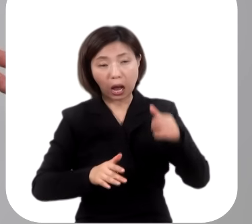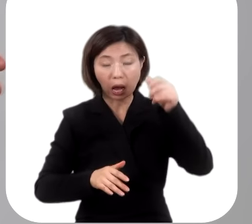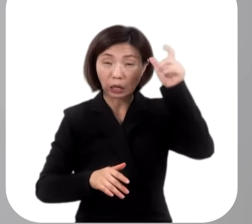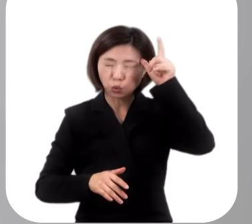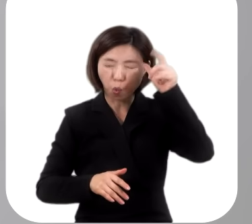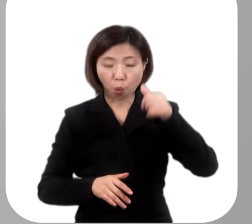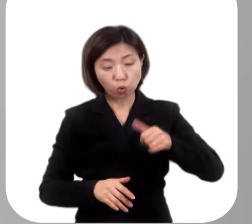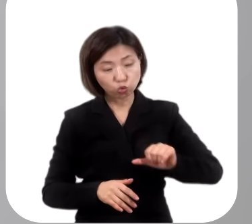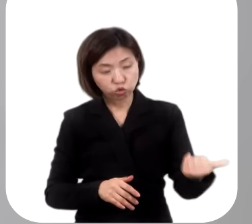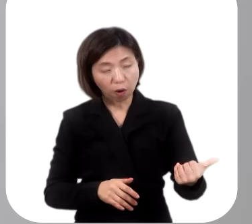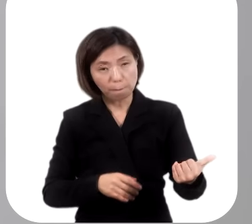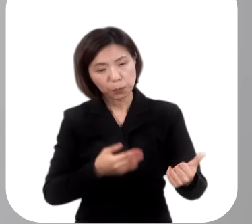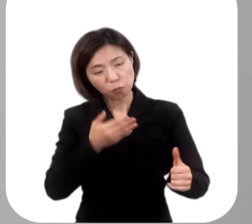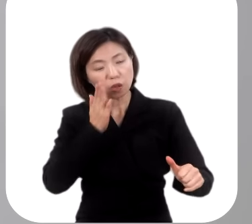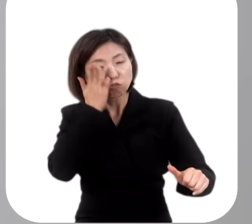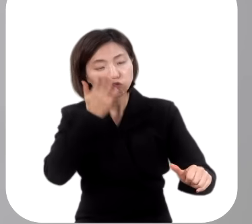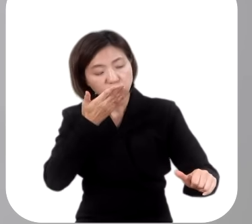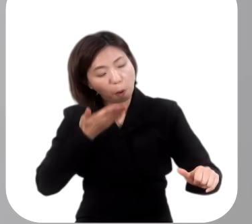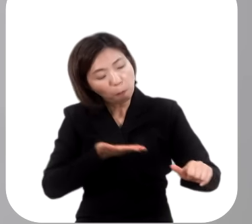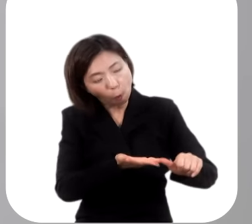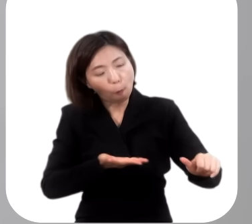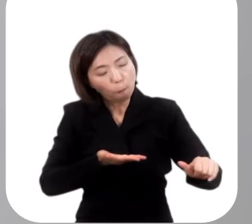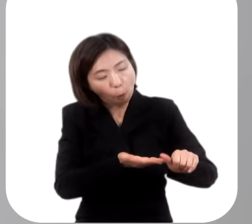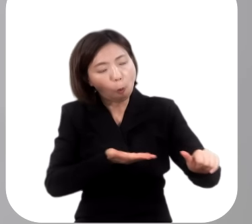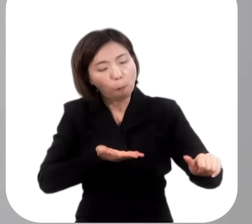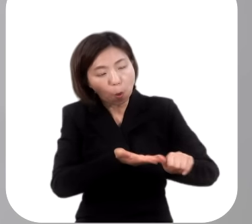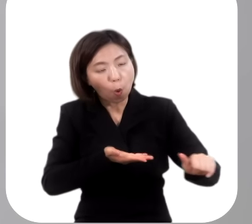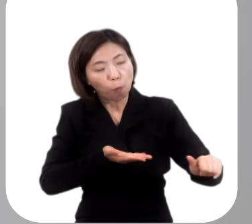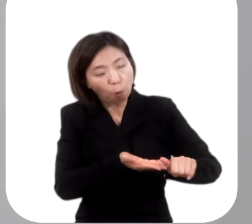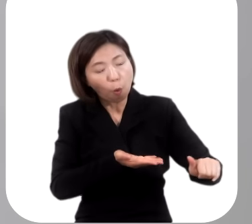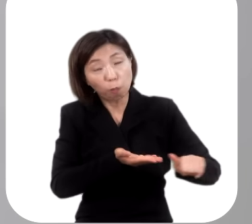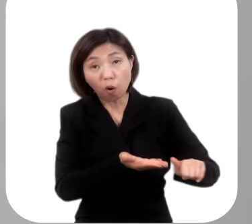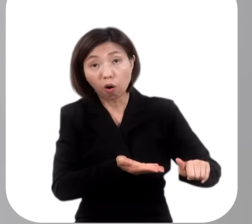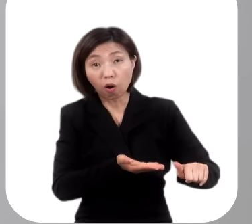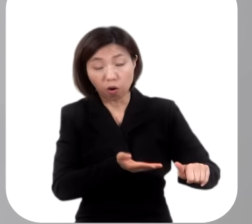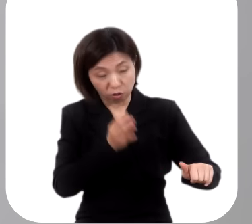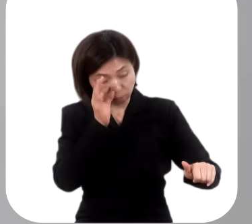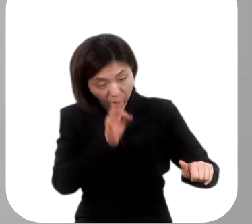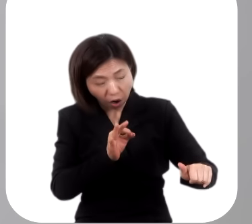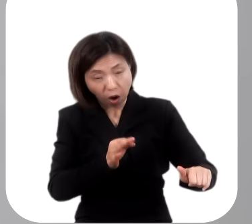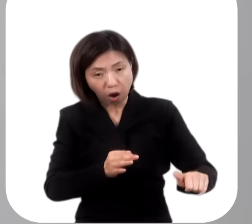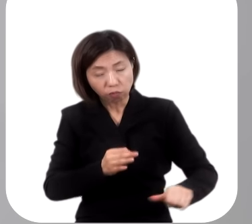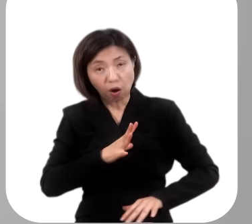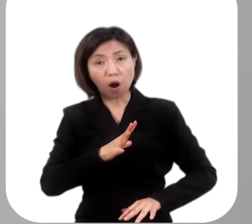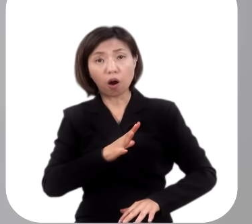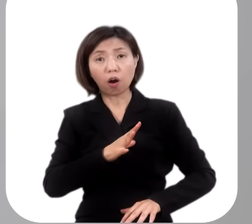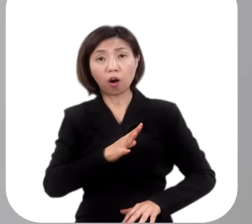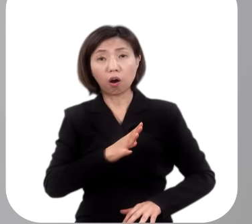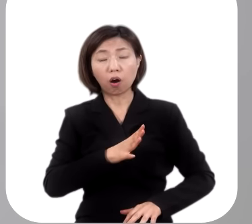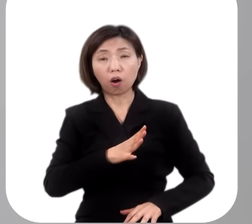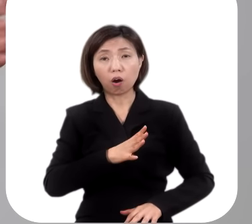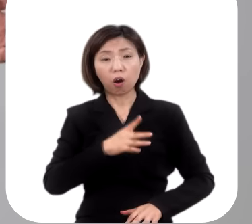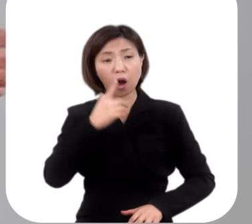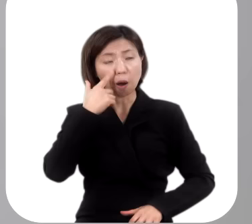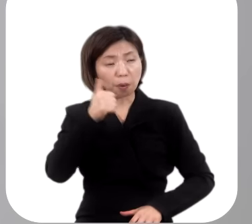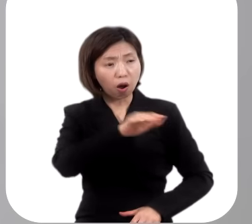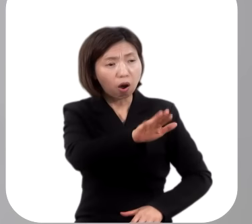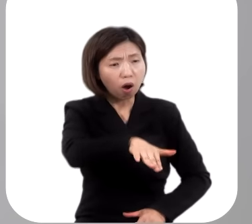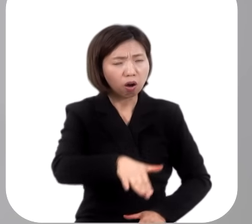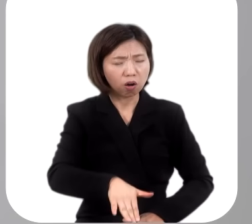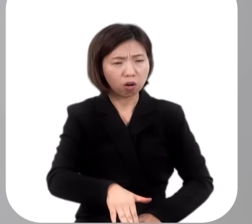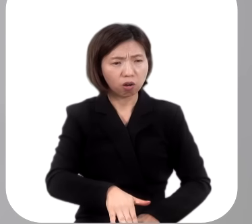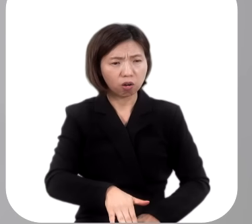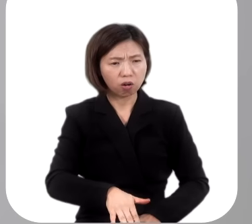조그만 애가 앉아가서 소꼬를 쥐고는 소야 먹어라 소야 먹어라 소야 먹어라 이러고 있는 거. 그래서 이제 아버지가 애를